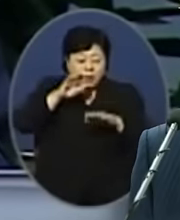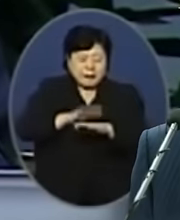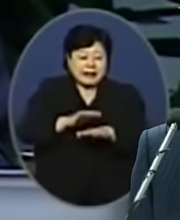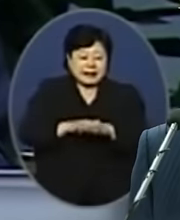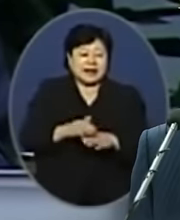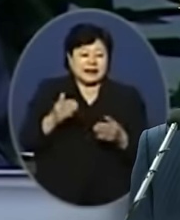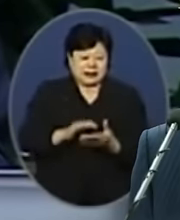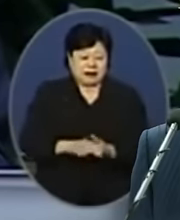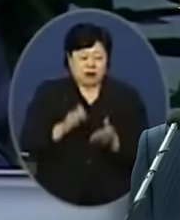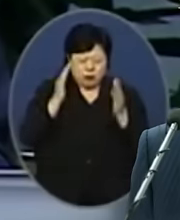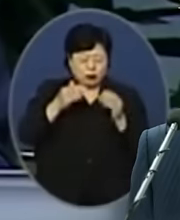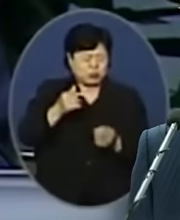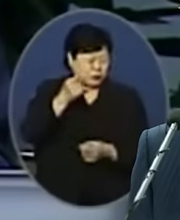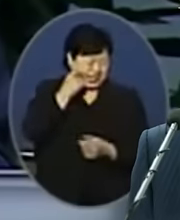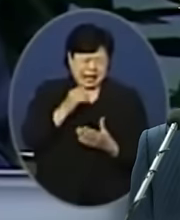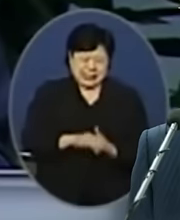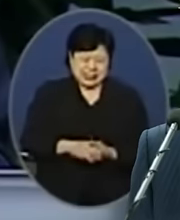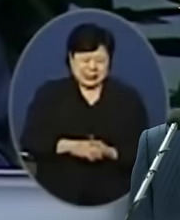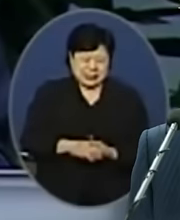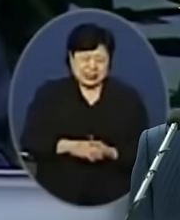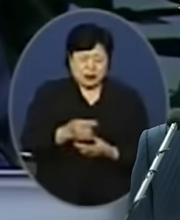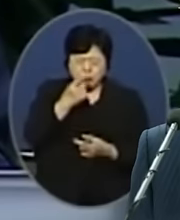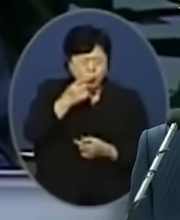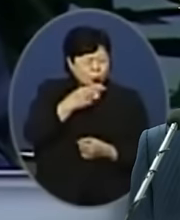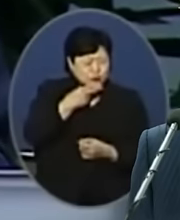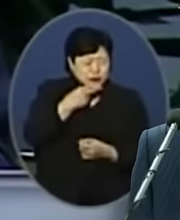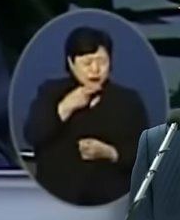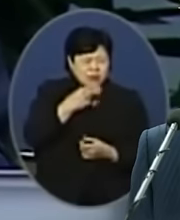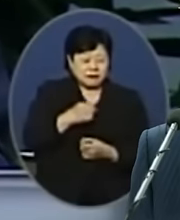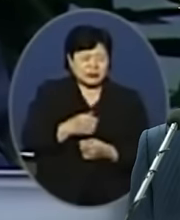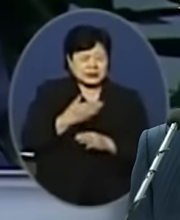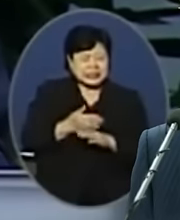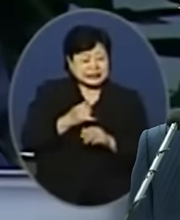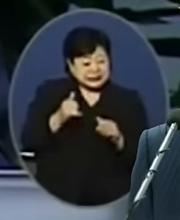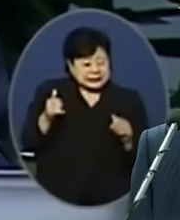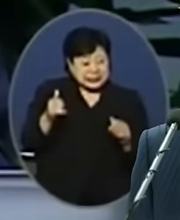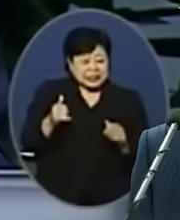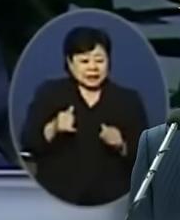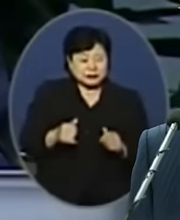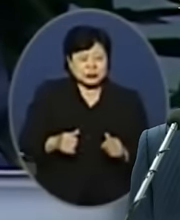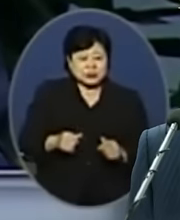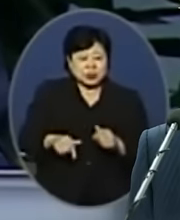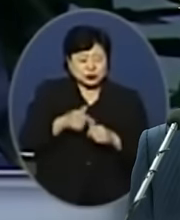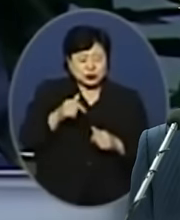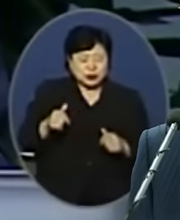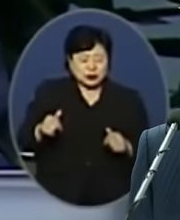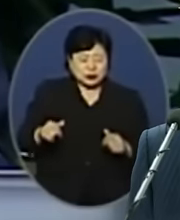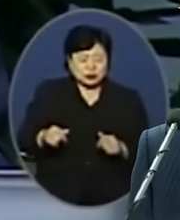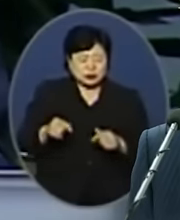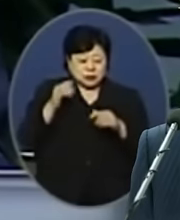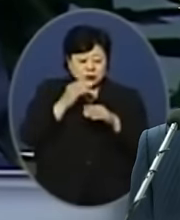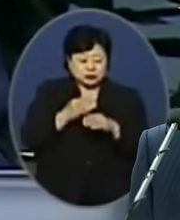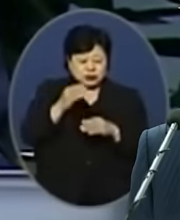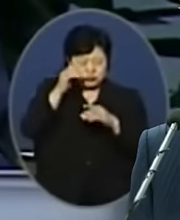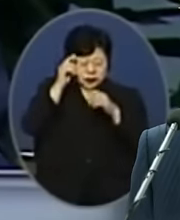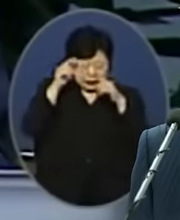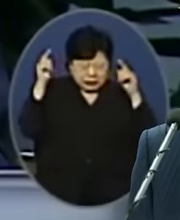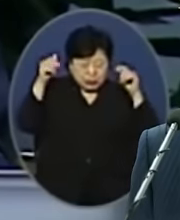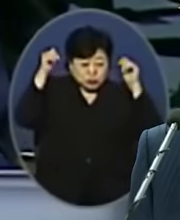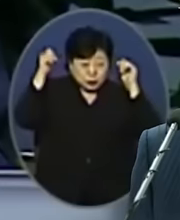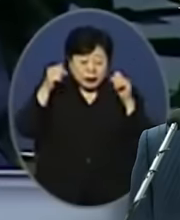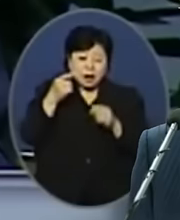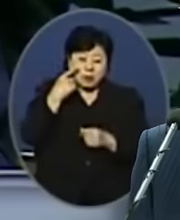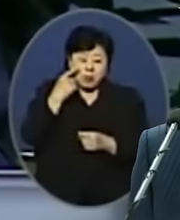일하고 공부를 전혀 못했어요. 그래서 다른 사람은 초등학교, 중등학교, 고등학교, 대학교 가는 것을 보고